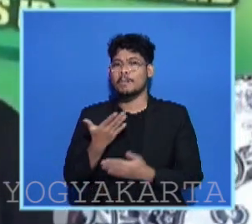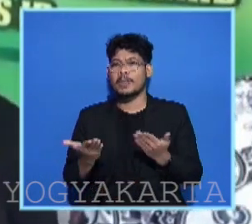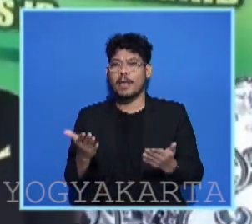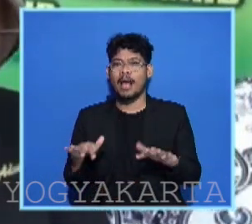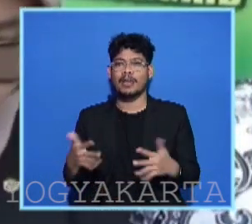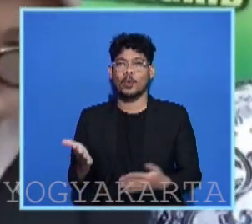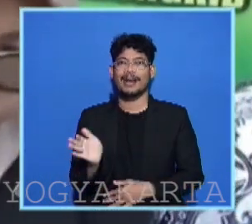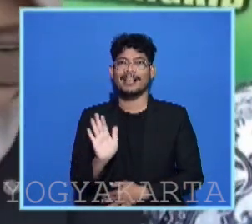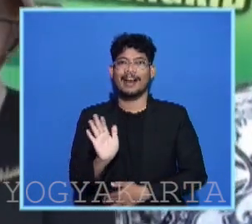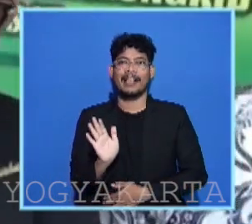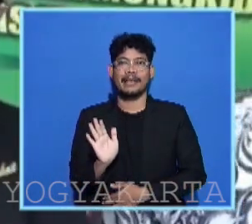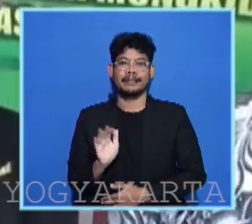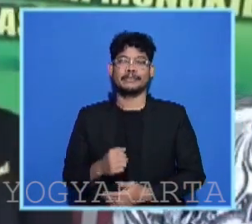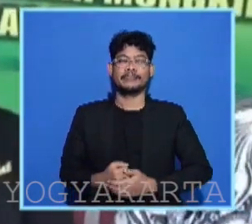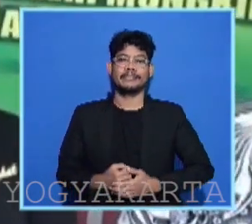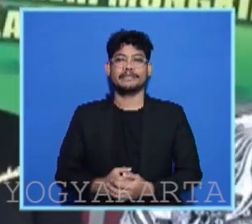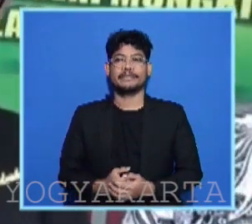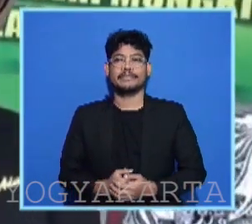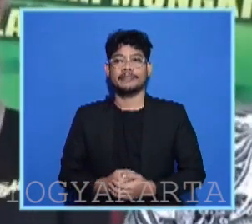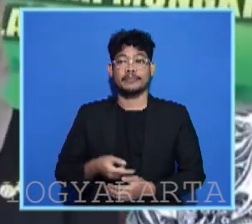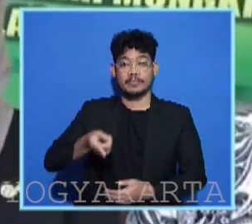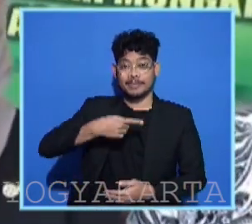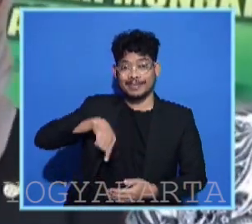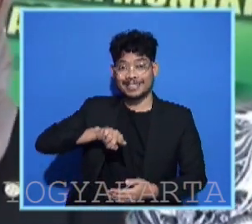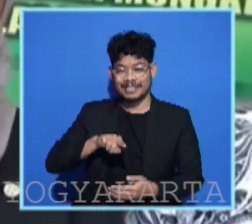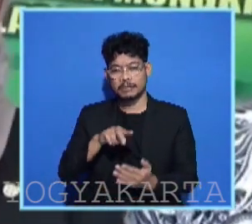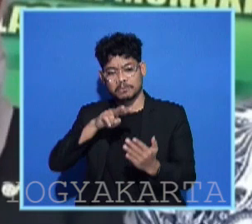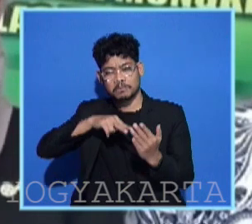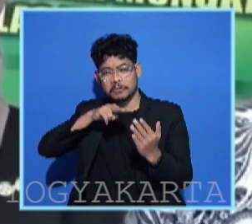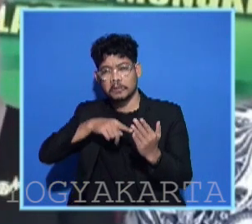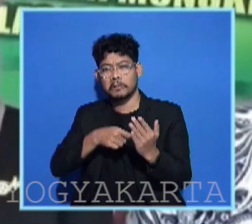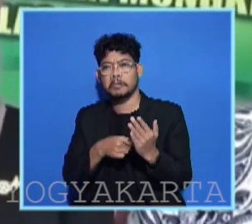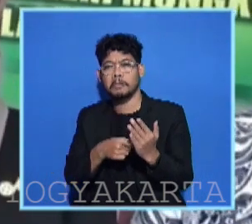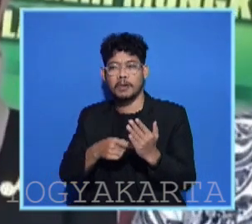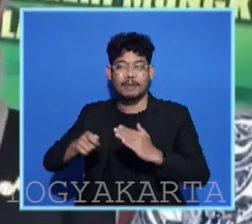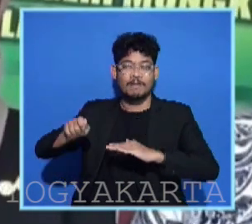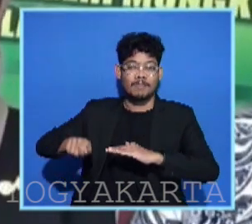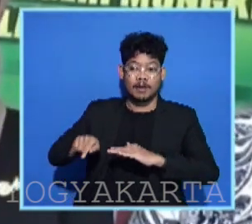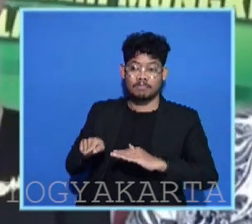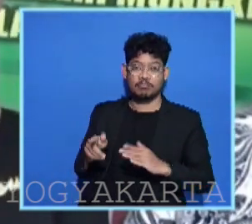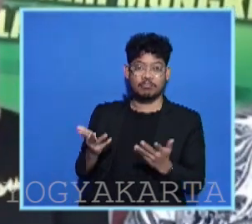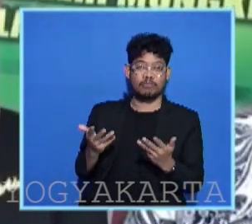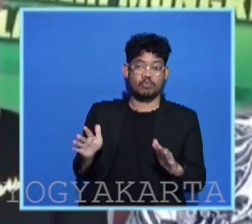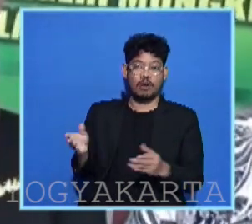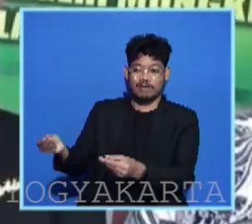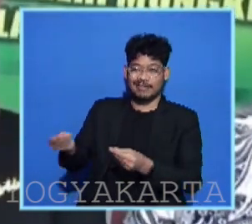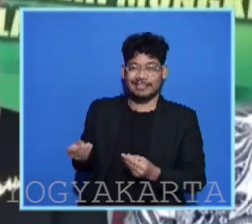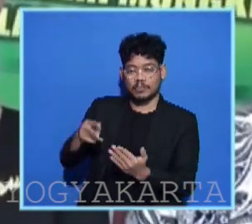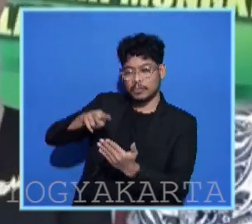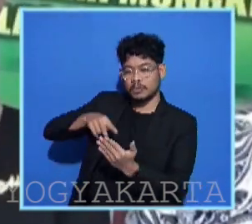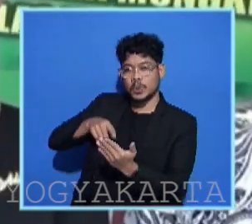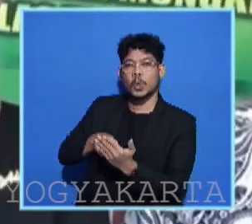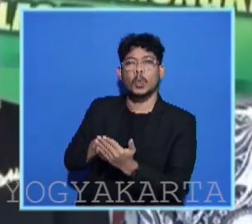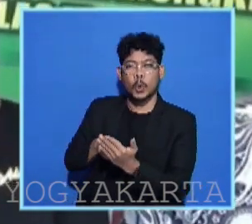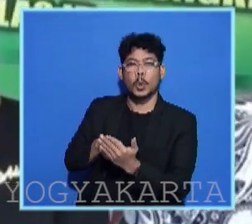lihat. Kemudian juga kita masih mempelajari terkait dengan putusan dari Pengadilan Negeri Mungkid, karena kami juga berpendapat adanya